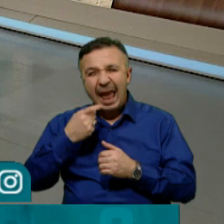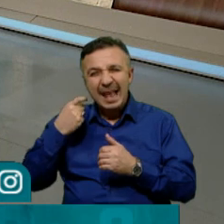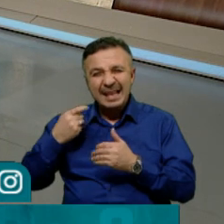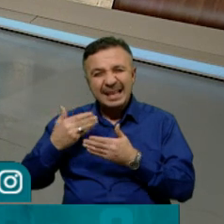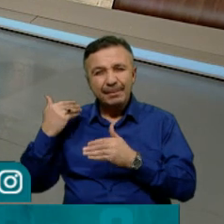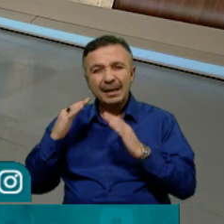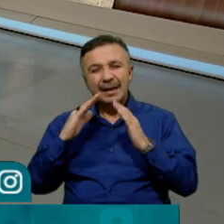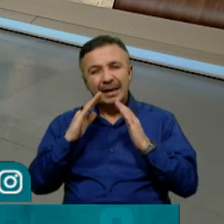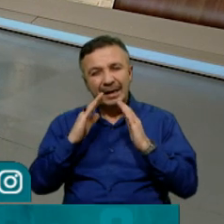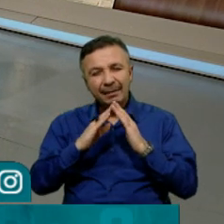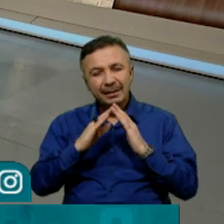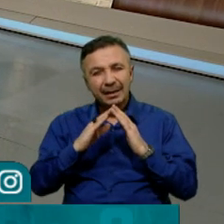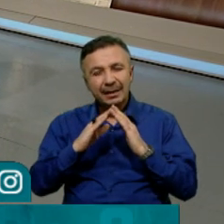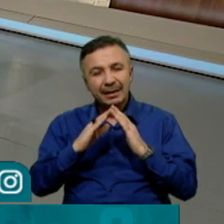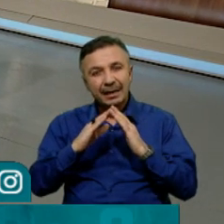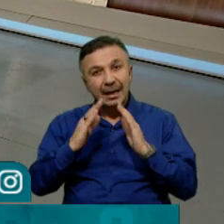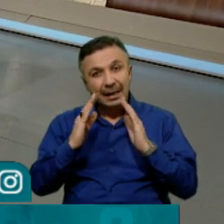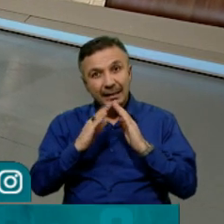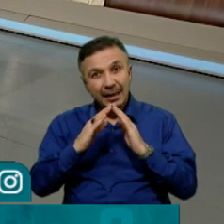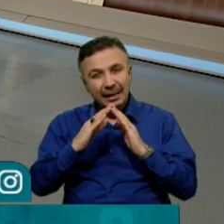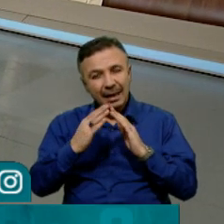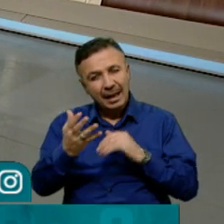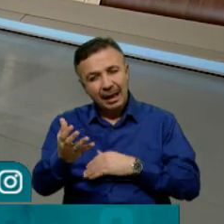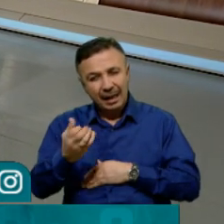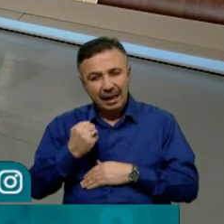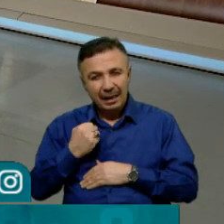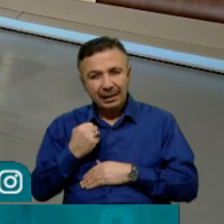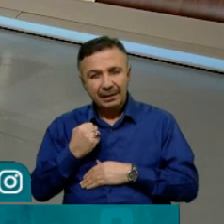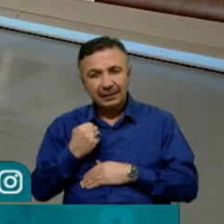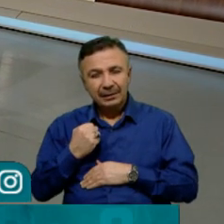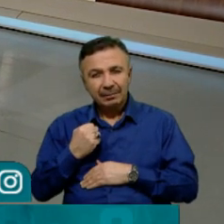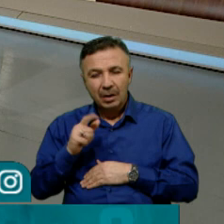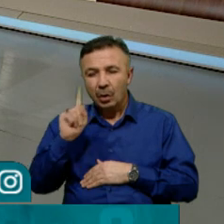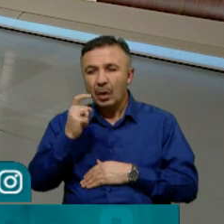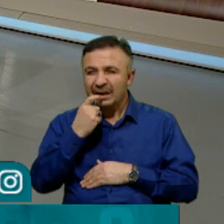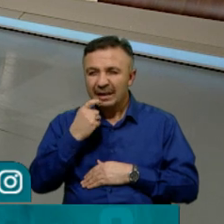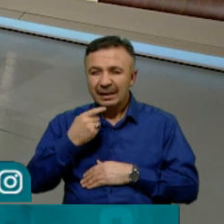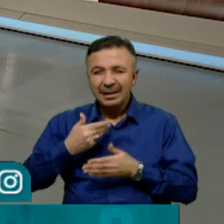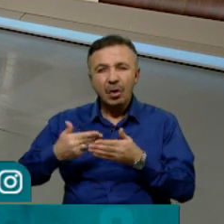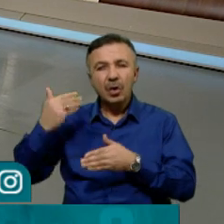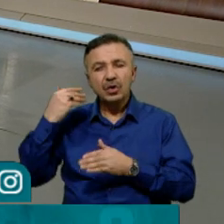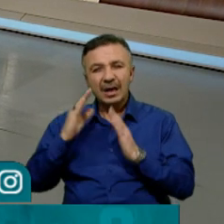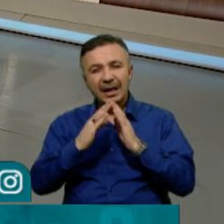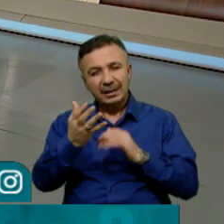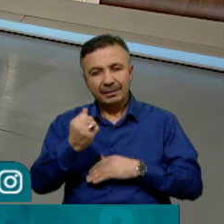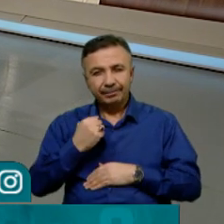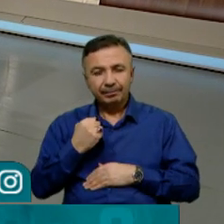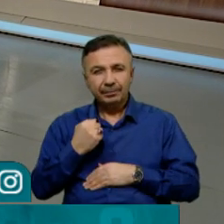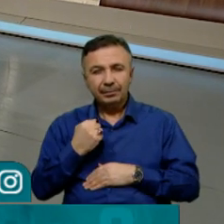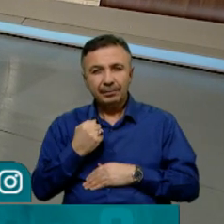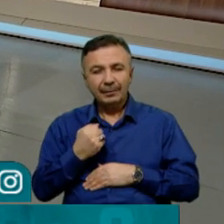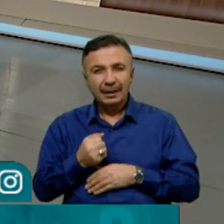kentsel düşündüğün dönüşüme girecek düşüncesiyle aldım yatırmaması